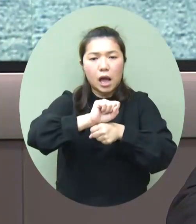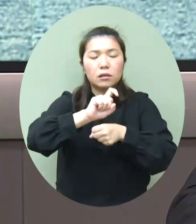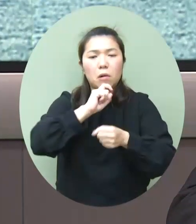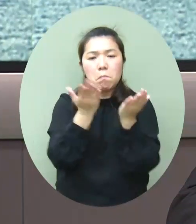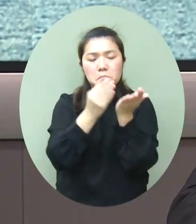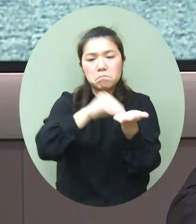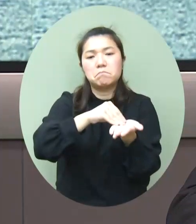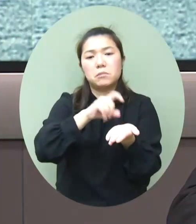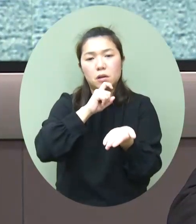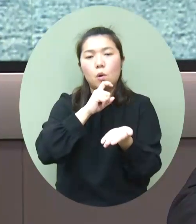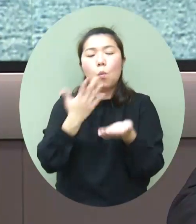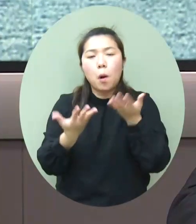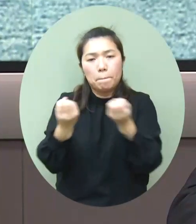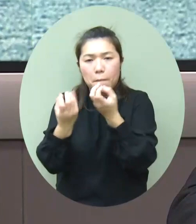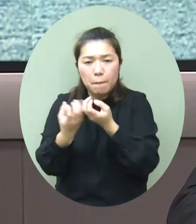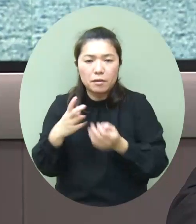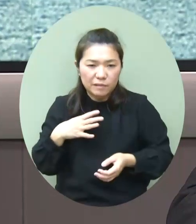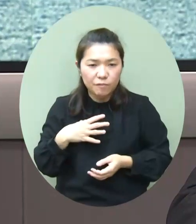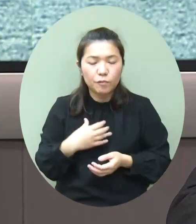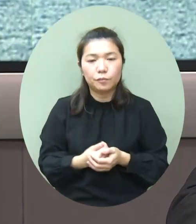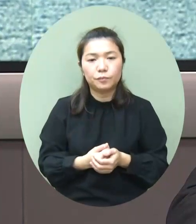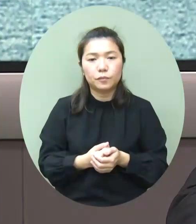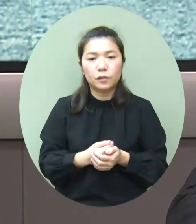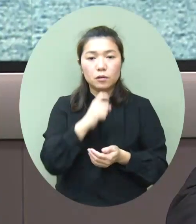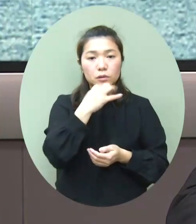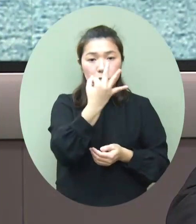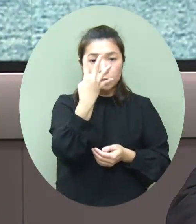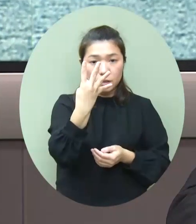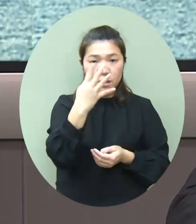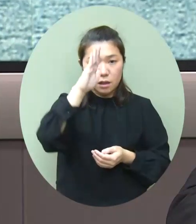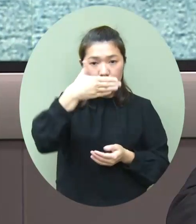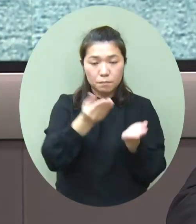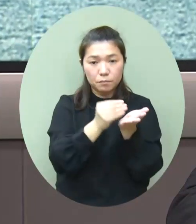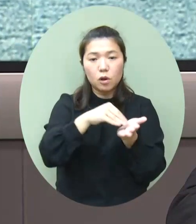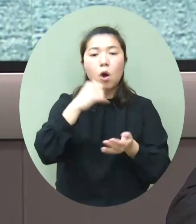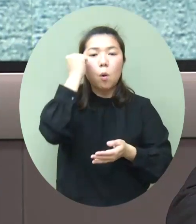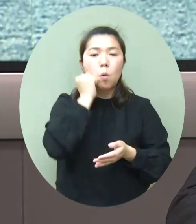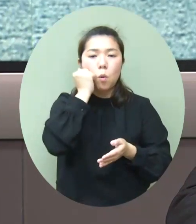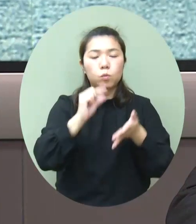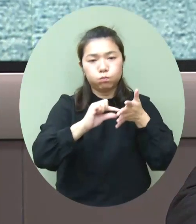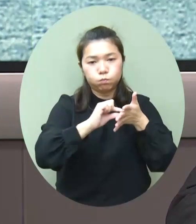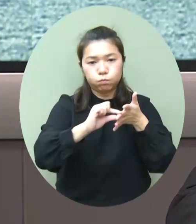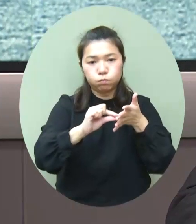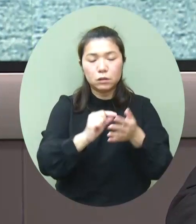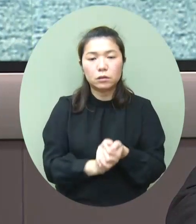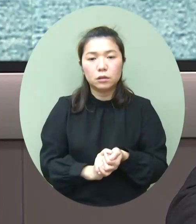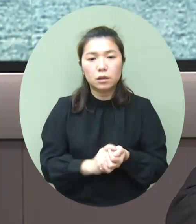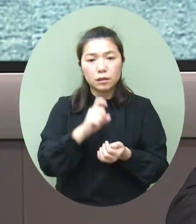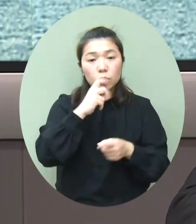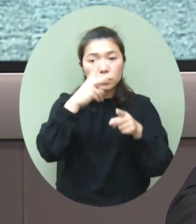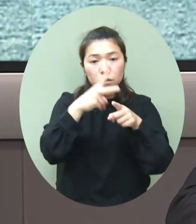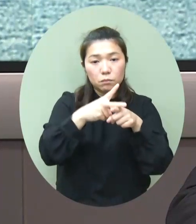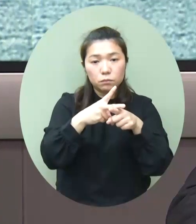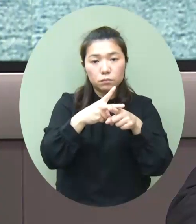46家院舍新增了一些爆发个案，34例是安